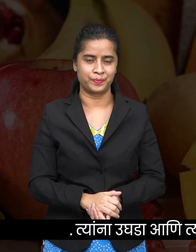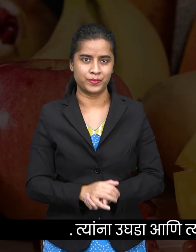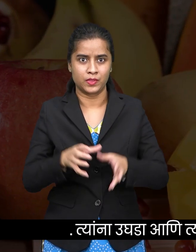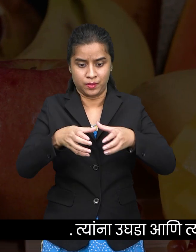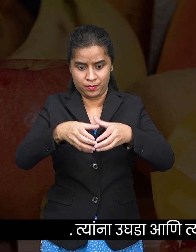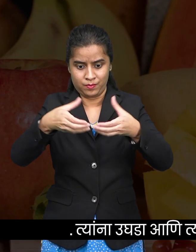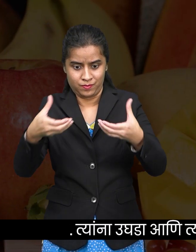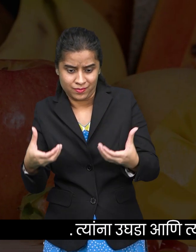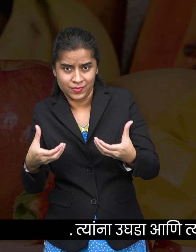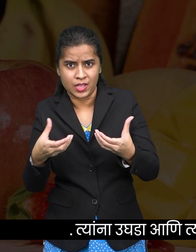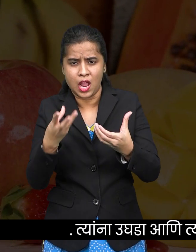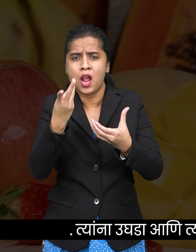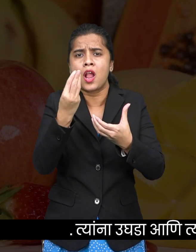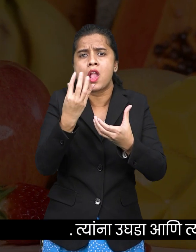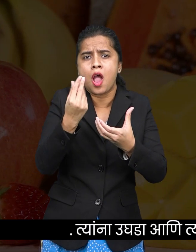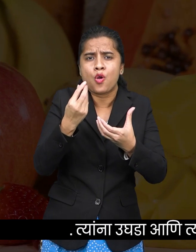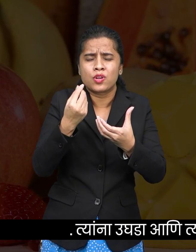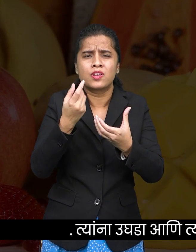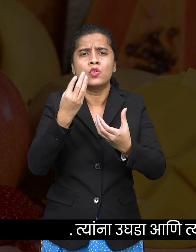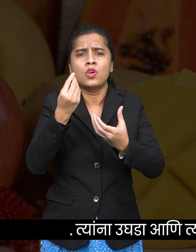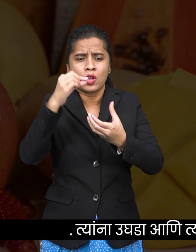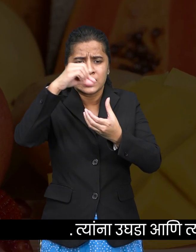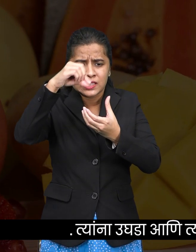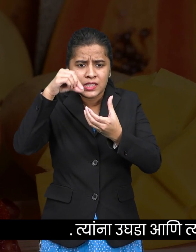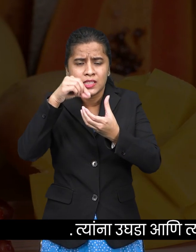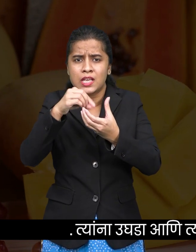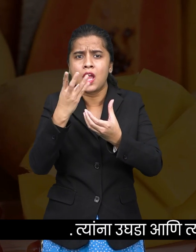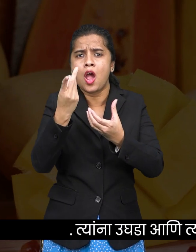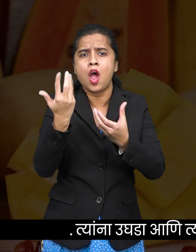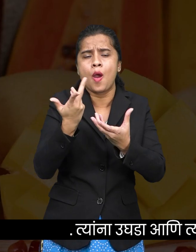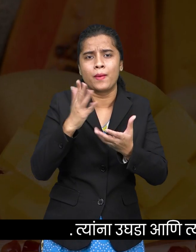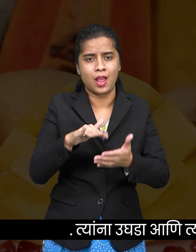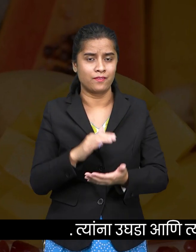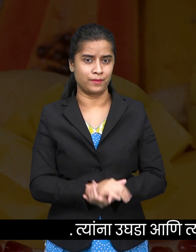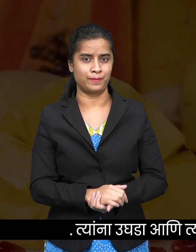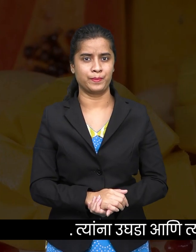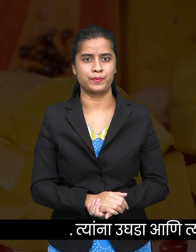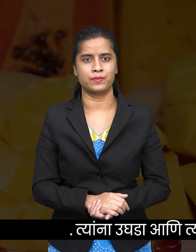फळे गोळा करा. त्यांना उघडा आणि त्यामध्ये किती बिया आहेत ते मोजा.